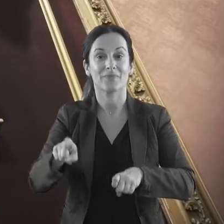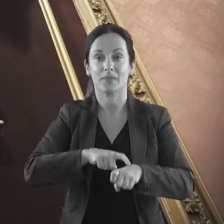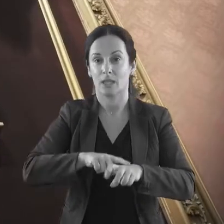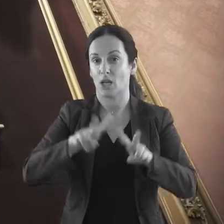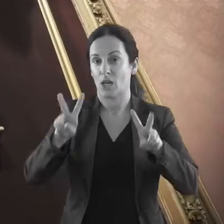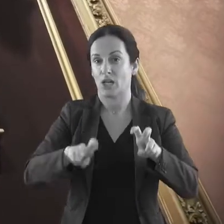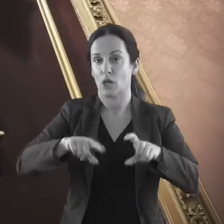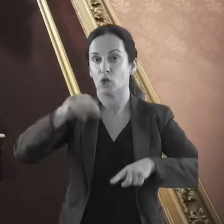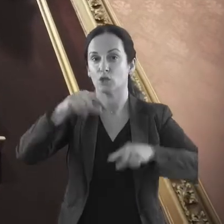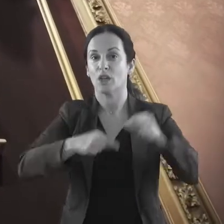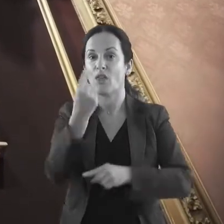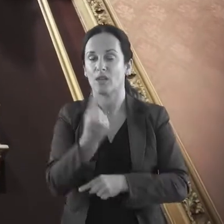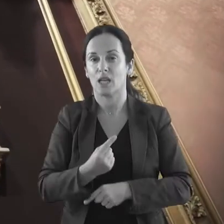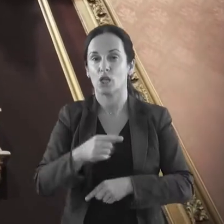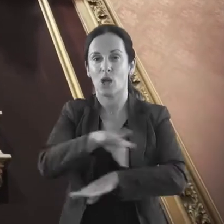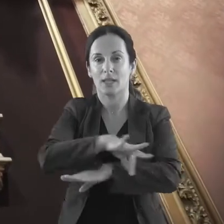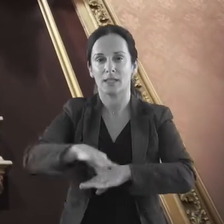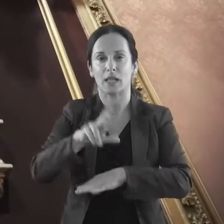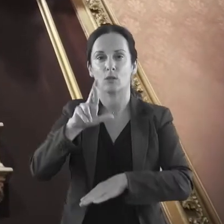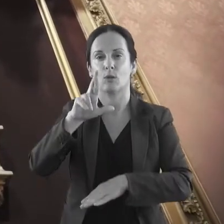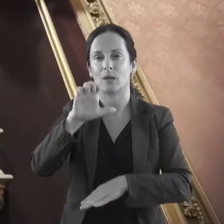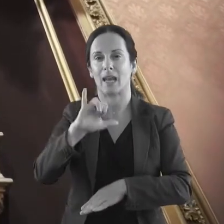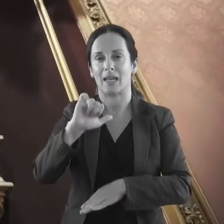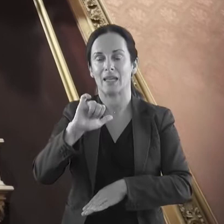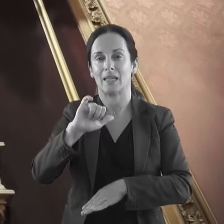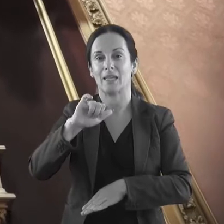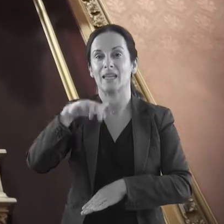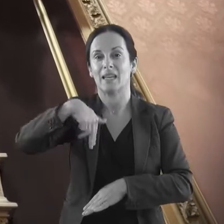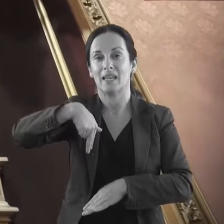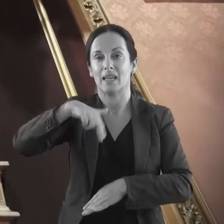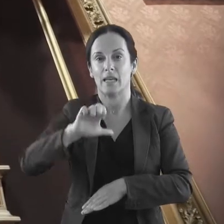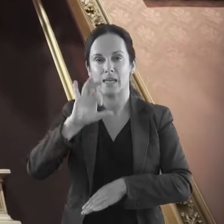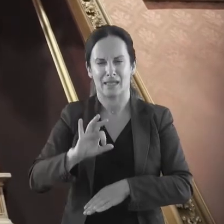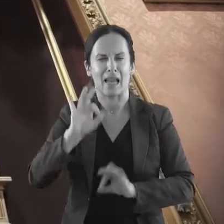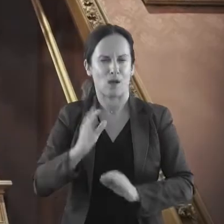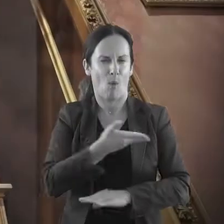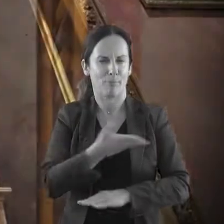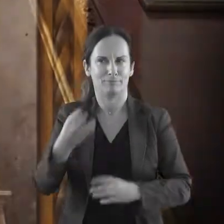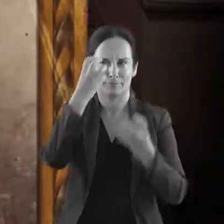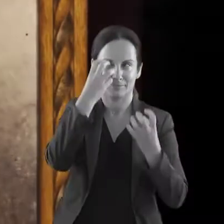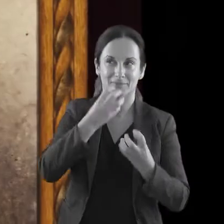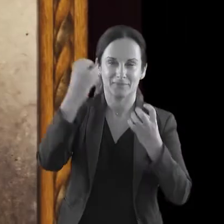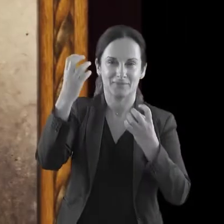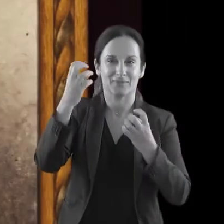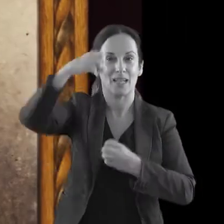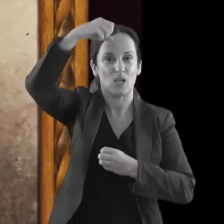Presideix la sala una pintura del Sant Crist de la Sang, que és patró del Consell de Mallorca, i un bust del cap